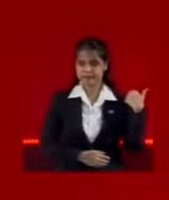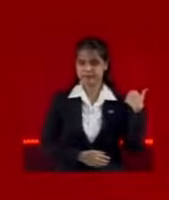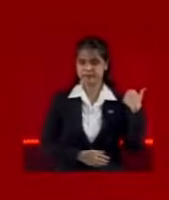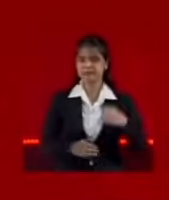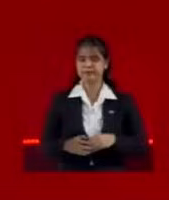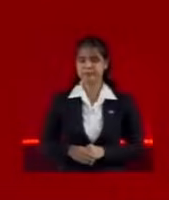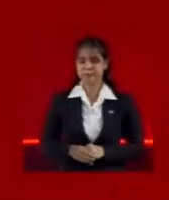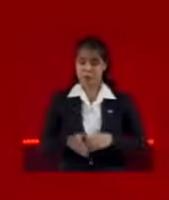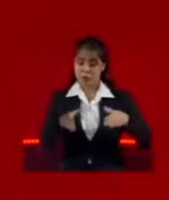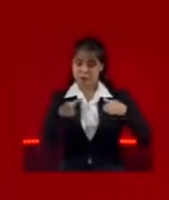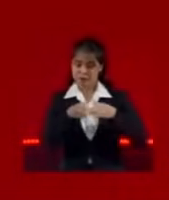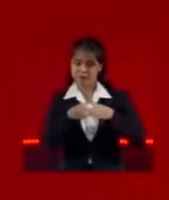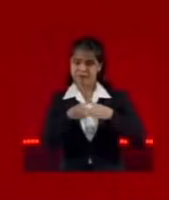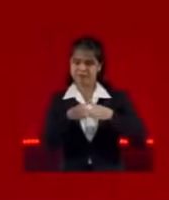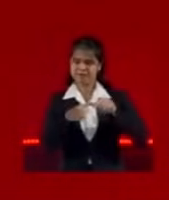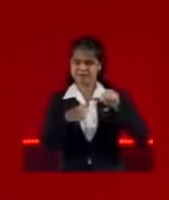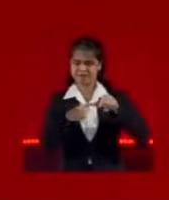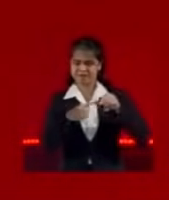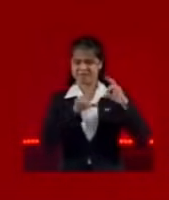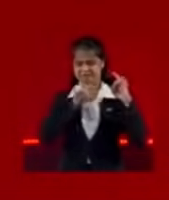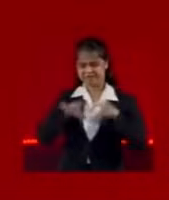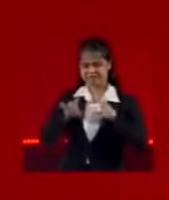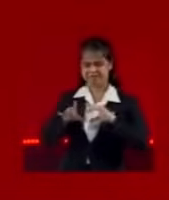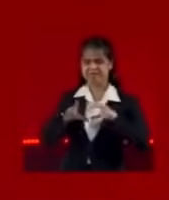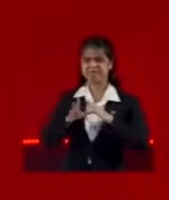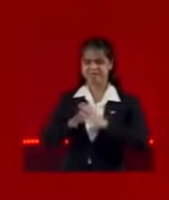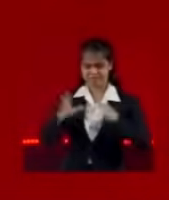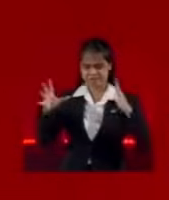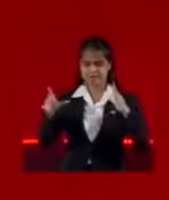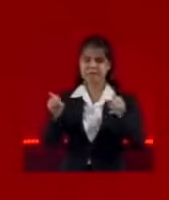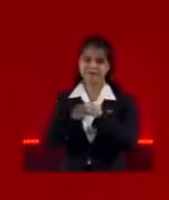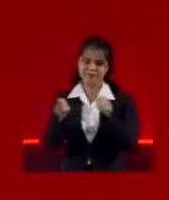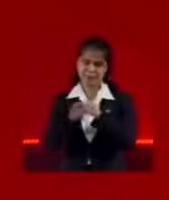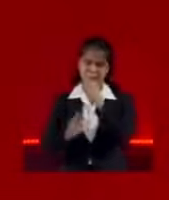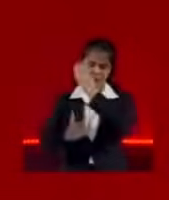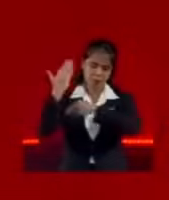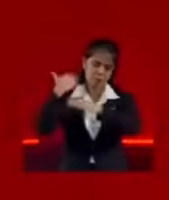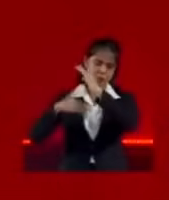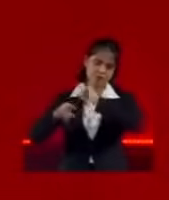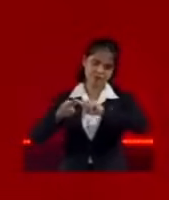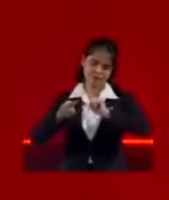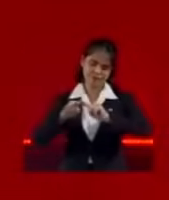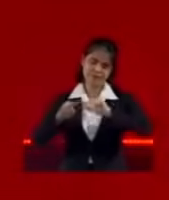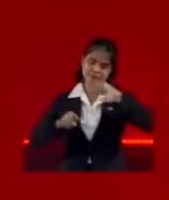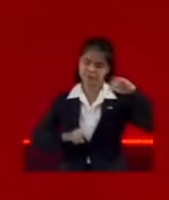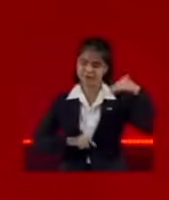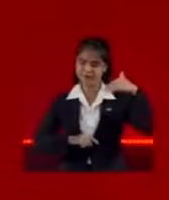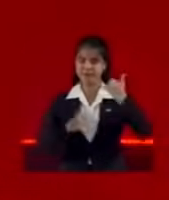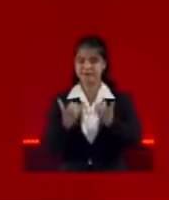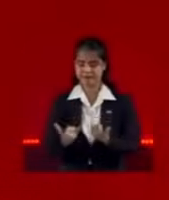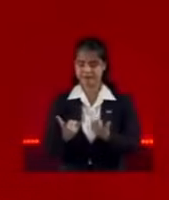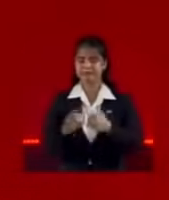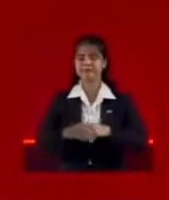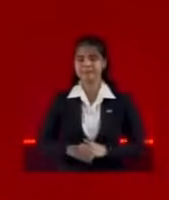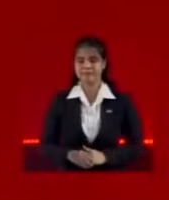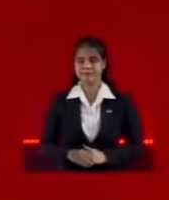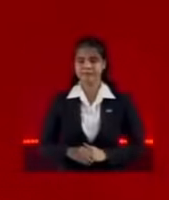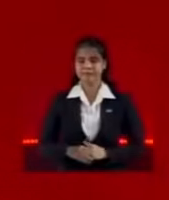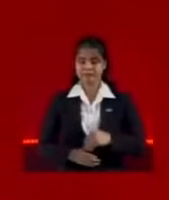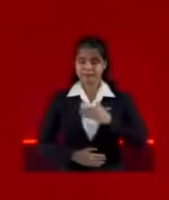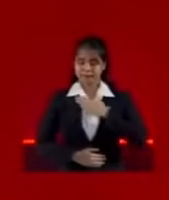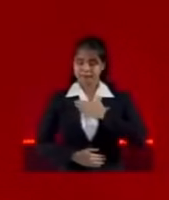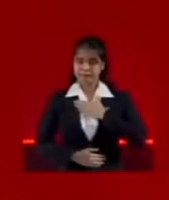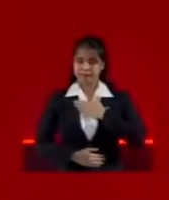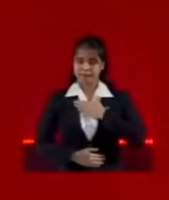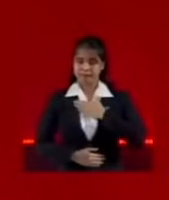ผู้นำทางความคิดครั้งเนี้ยคือเป็นครั้งที่เอาคุณแพทองธารซึ่งเป็นรุ่นใหม่เลยเนี่ยขึ้นมาเข